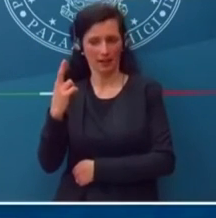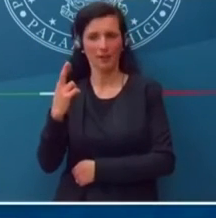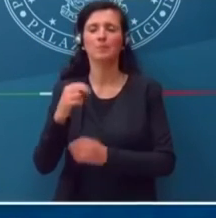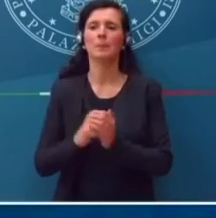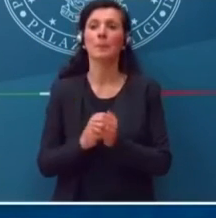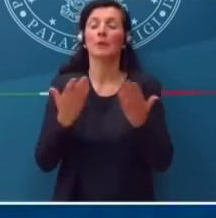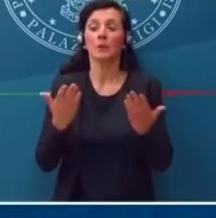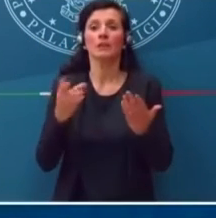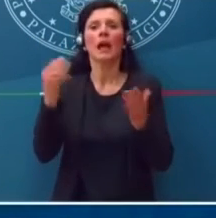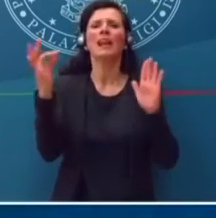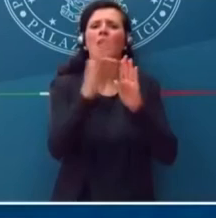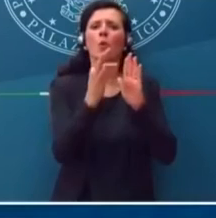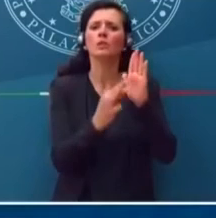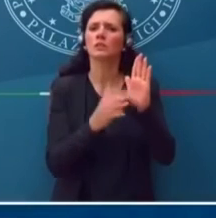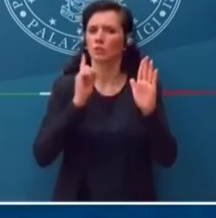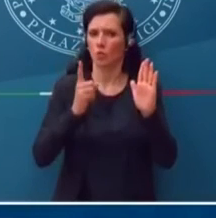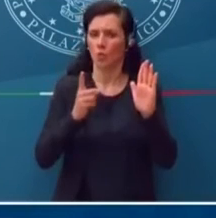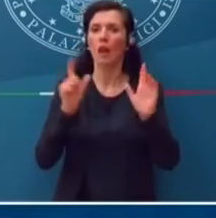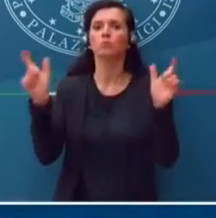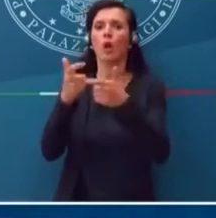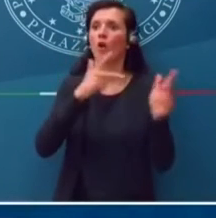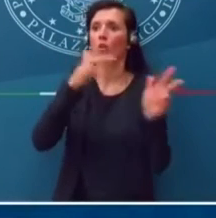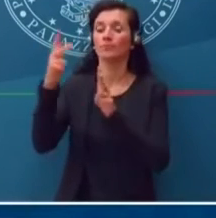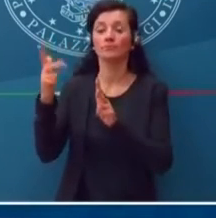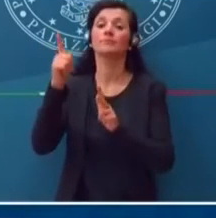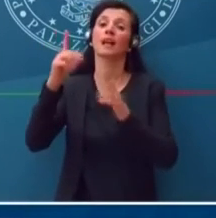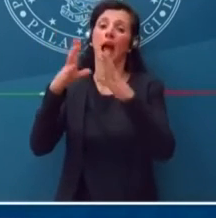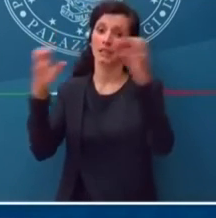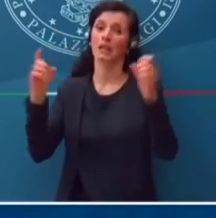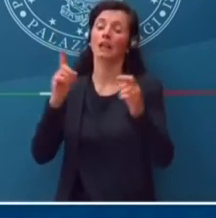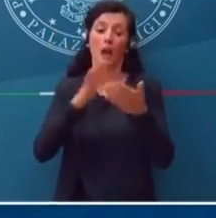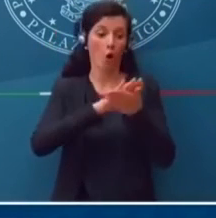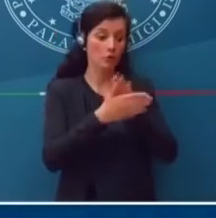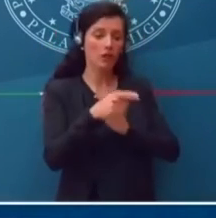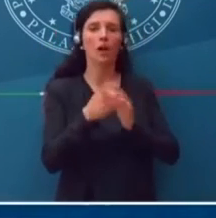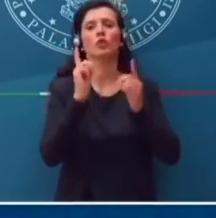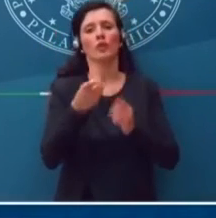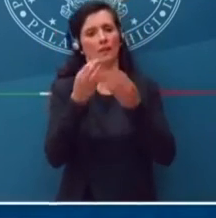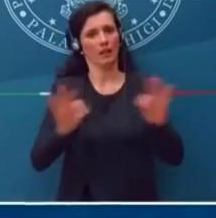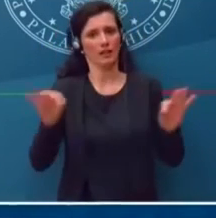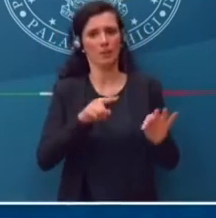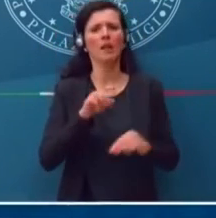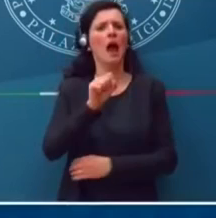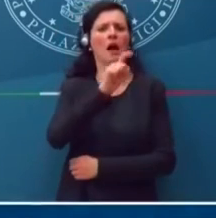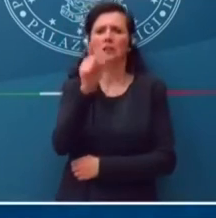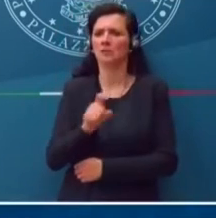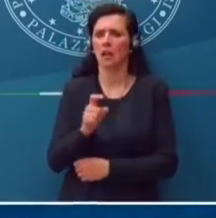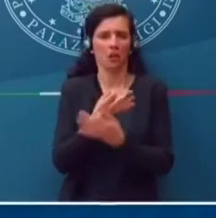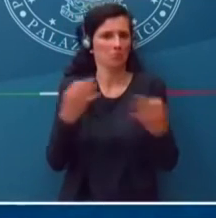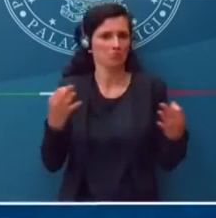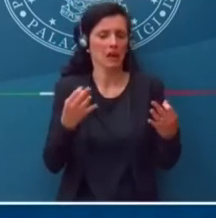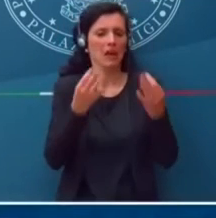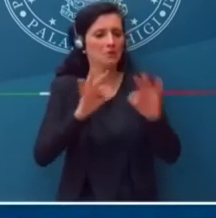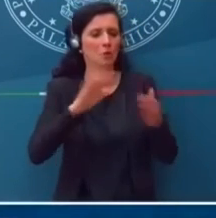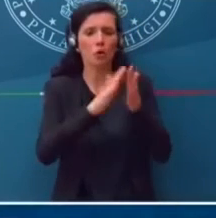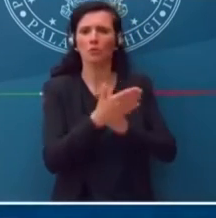ecco, qual è il requisito per bloccare le esportazioni? Che l'azienda rispetti i contratti. Con AstraZeneca è stato facile, perché proprio il rispetto ai contratti non c'era e